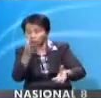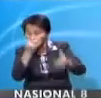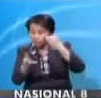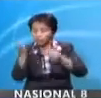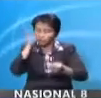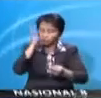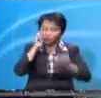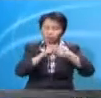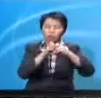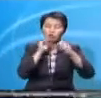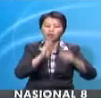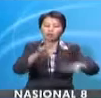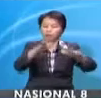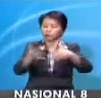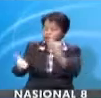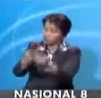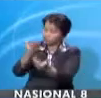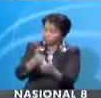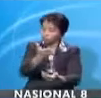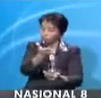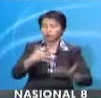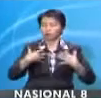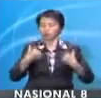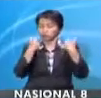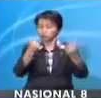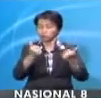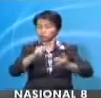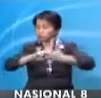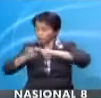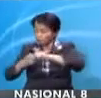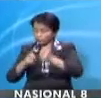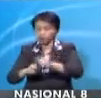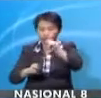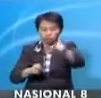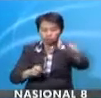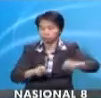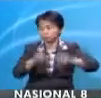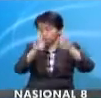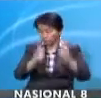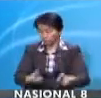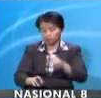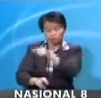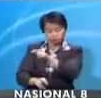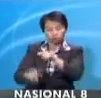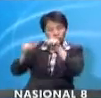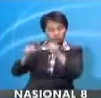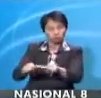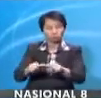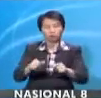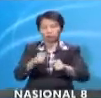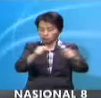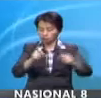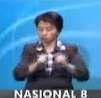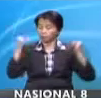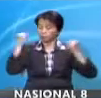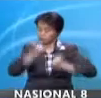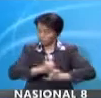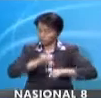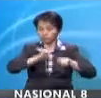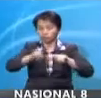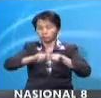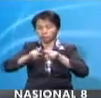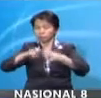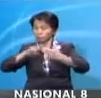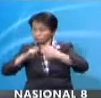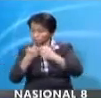pembangunan, masalah kemudahan kesihatan, masalah tentang soal tempat beribadah, isu-isu